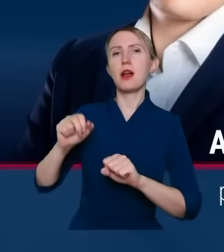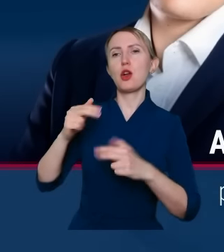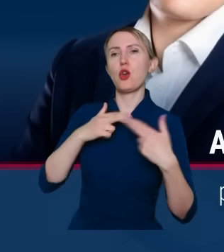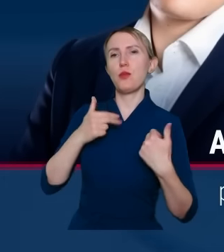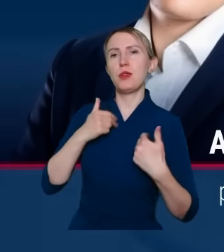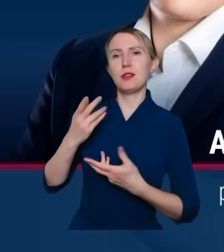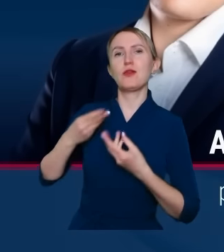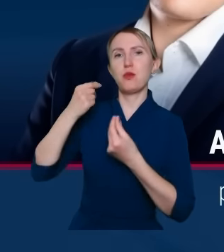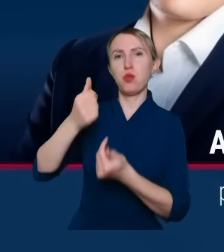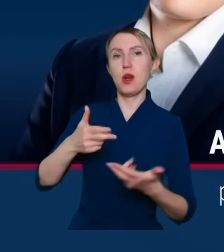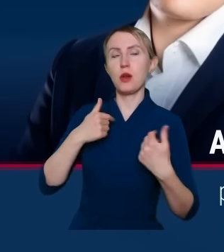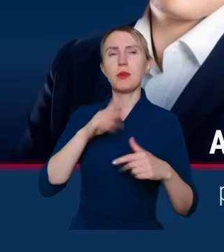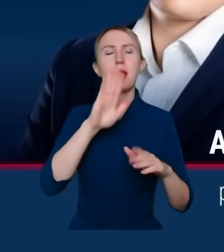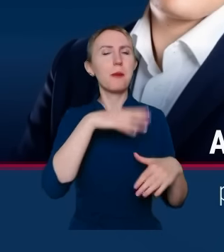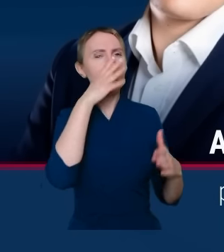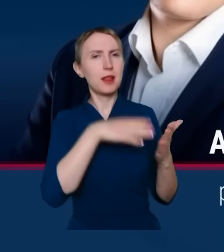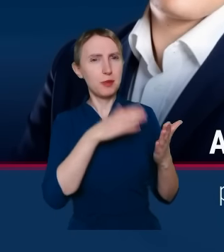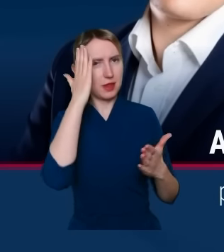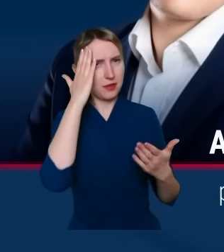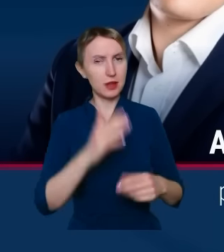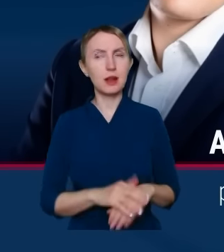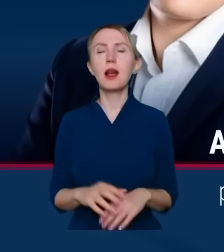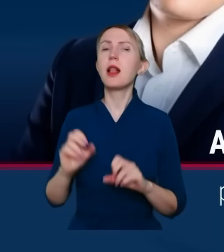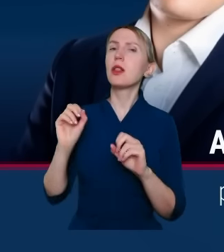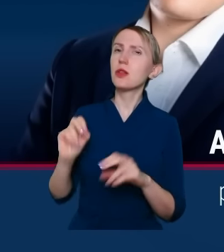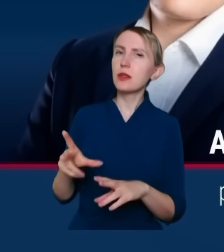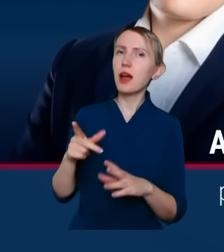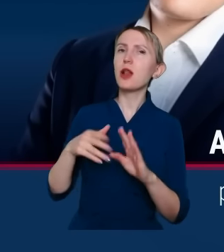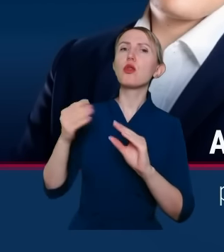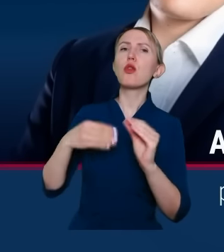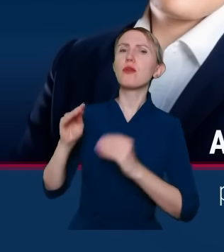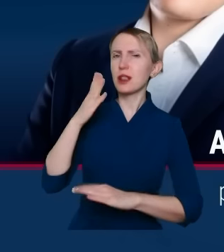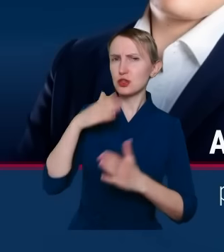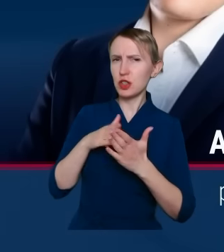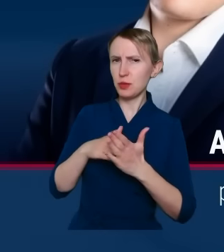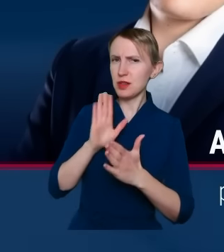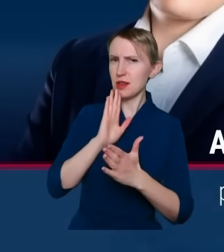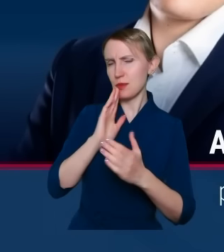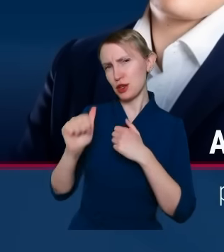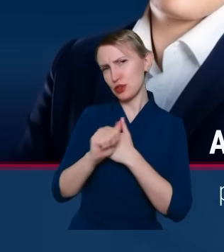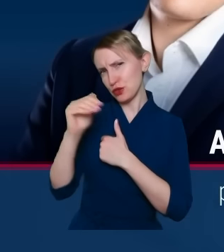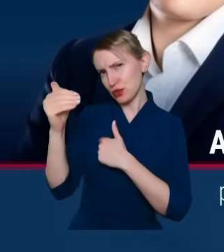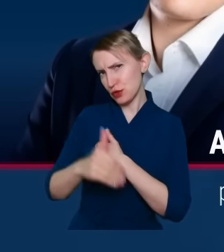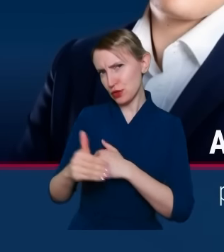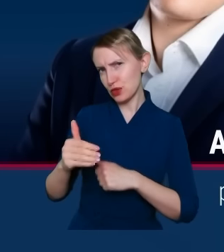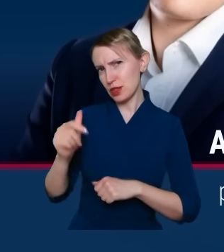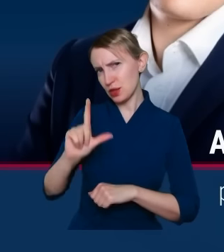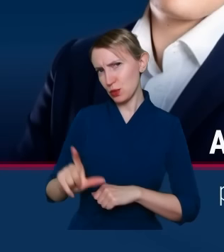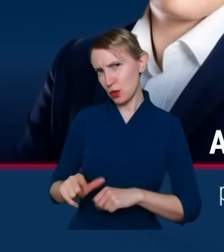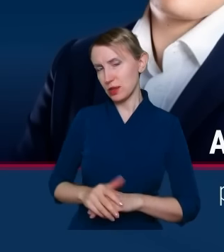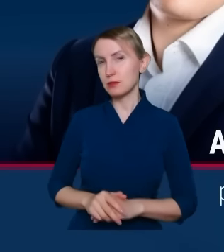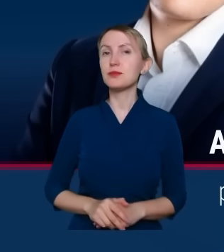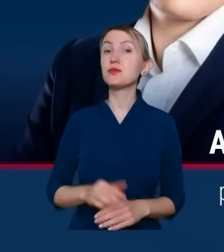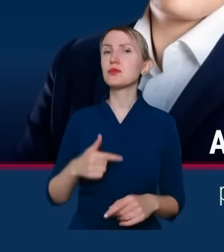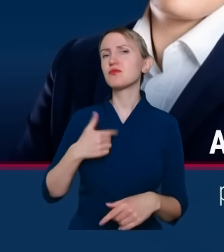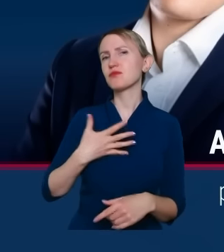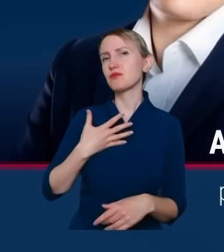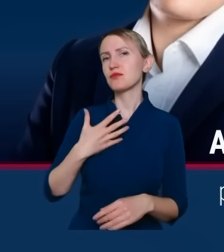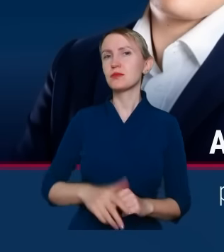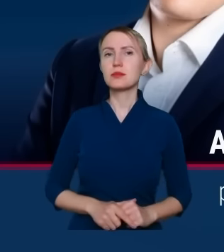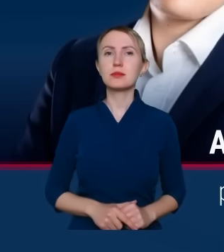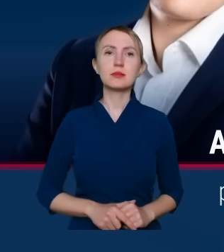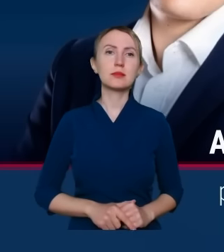tak tylko masz limity wiesz o tym No ale to chyba większe są nie gdzieś z 60 000 zł tak mi się coś obiło o